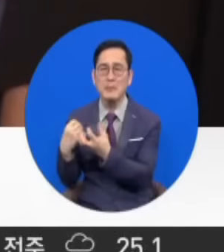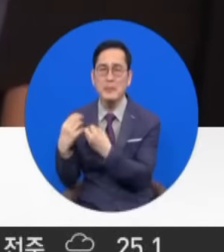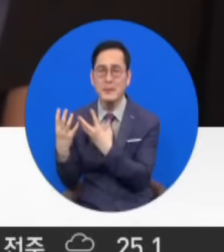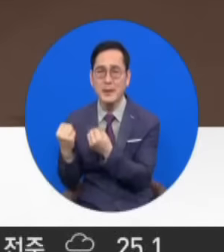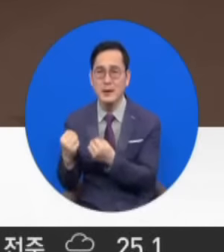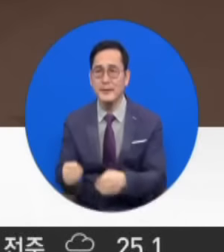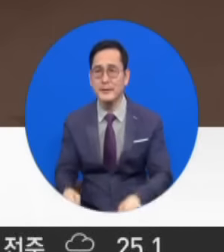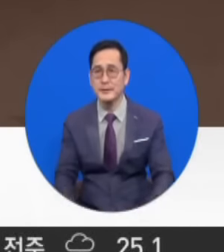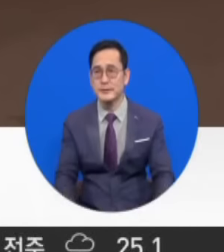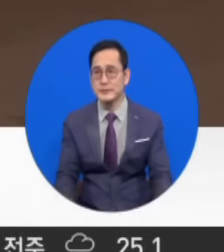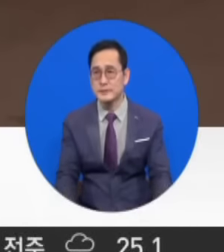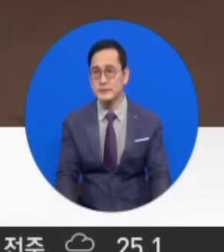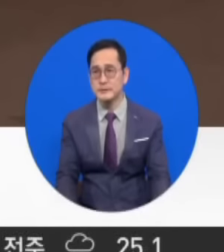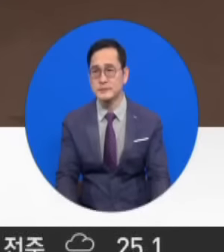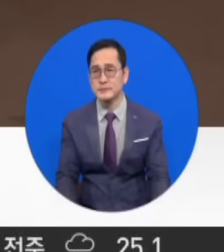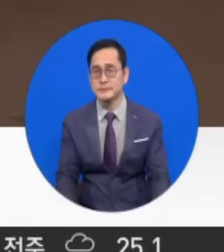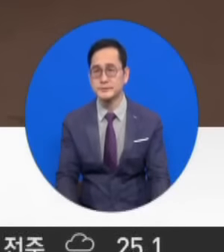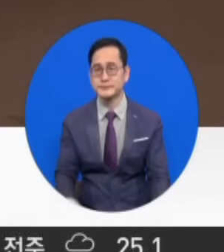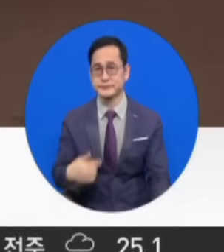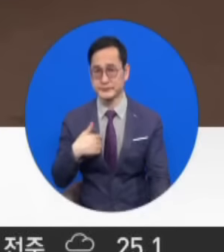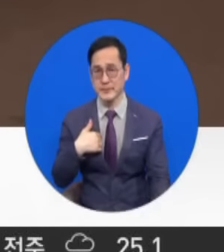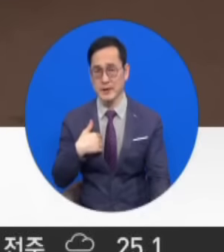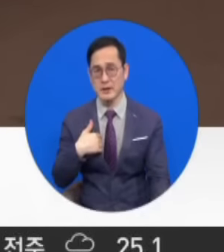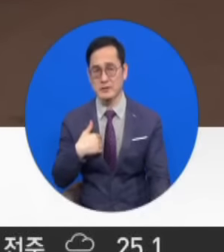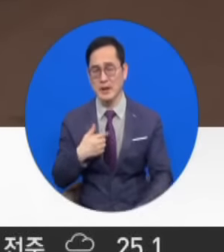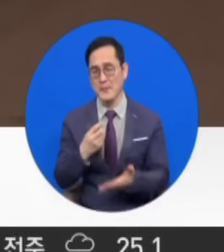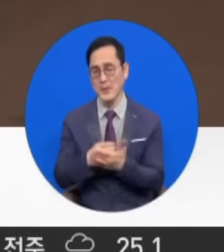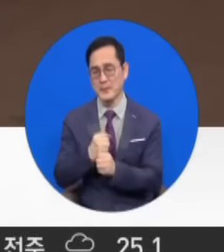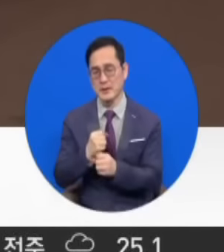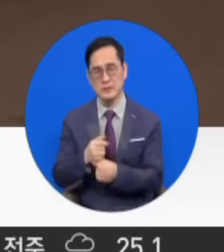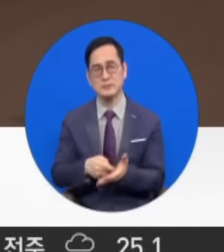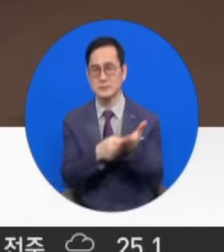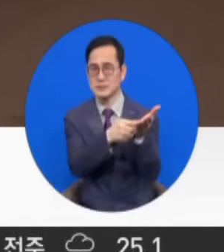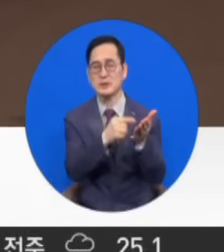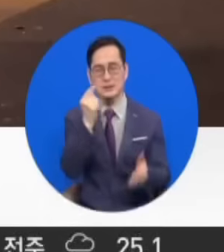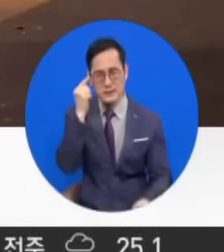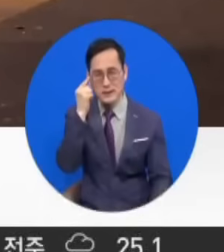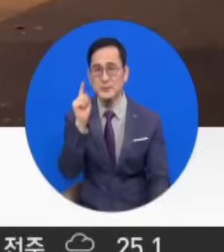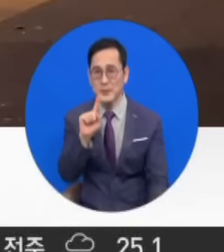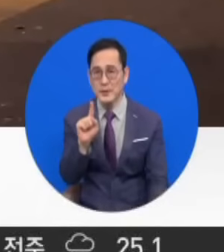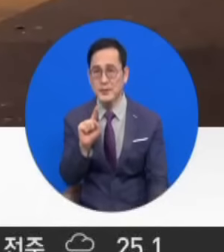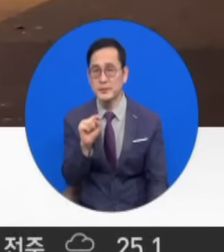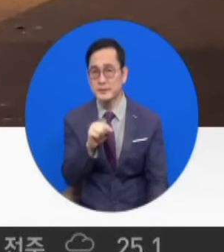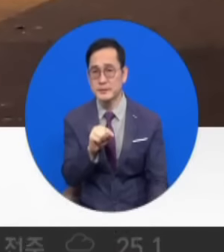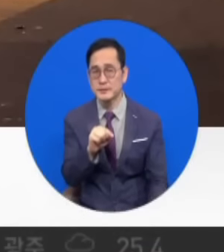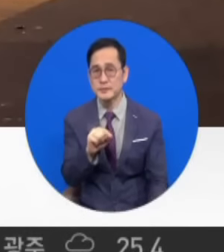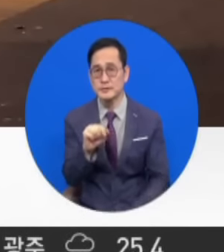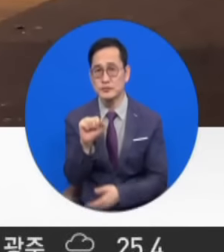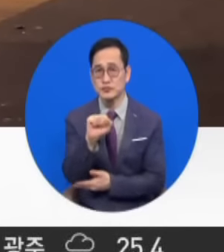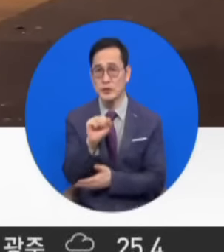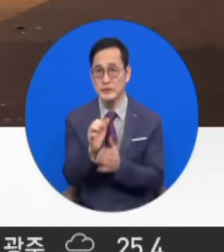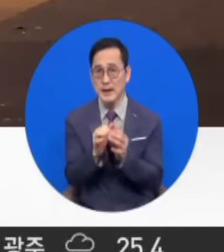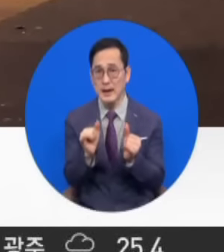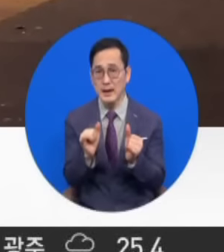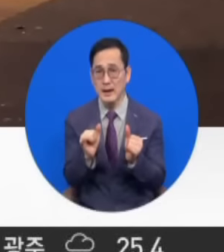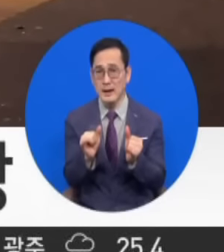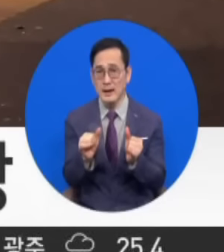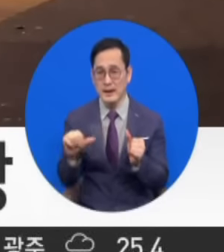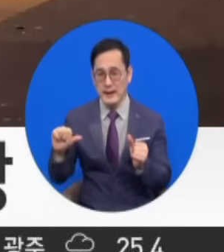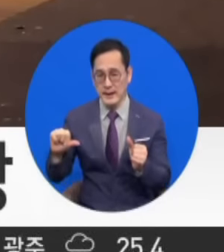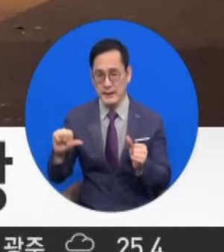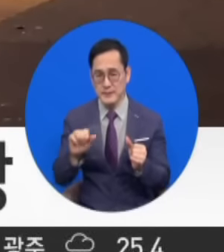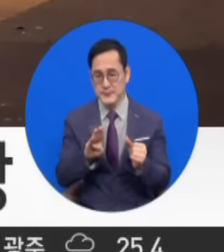이제 오늘 국회로 돌아가면 법을 하나 내야 될 것 같습니다. 뭐냐면 그 운전자의 그 엑셀레이터